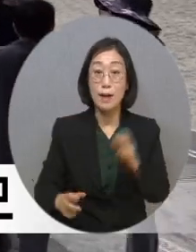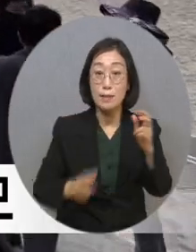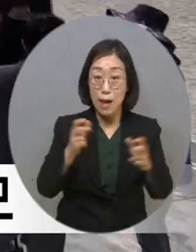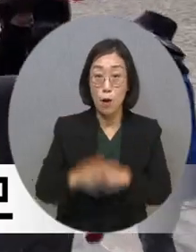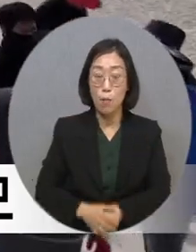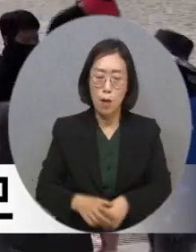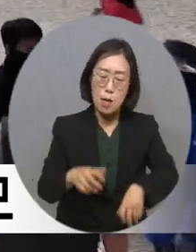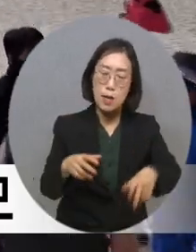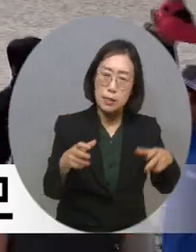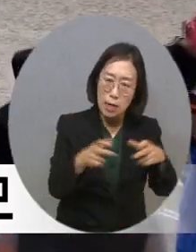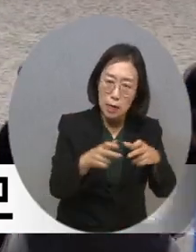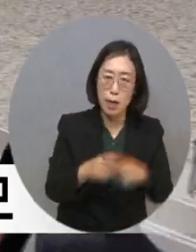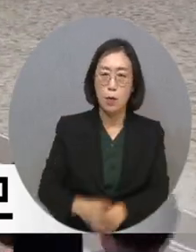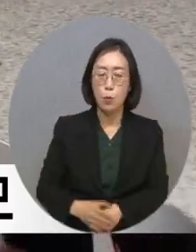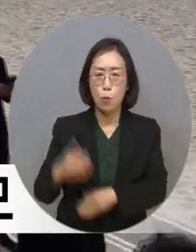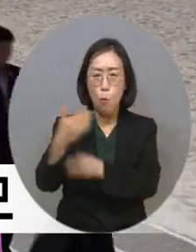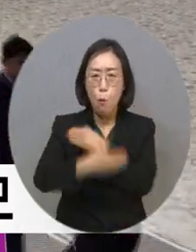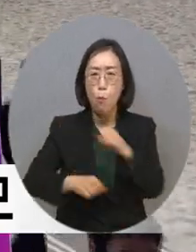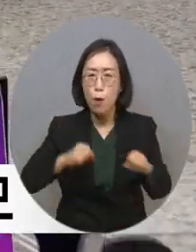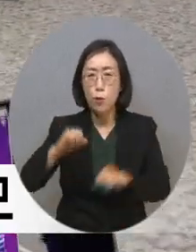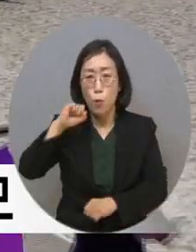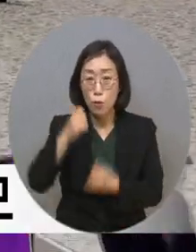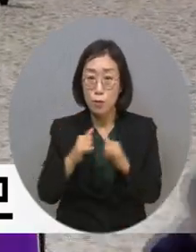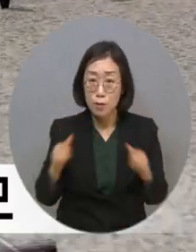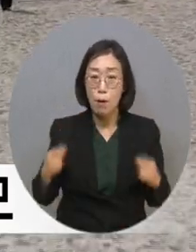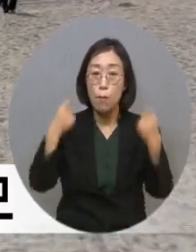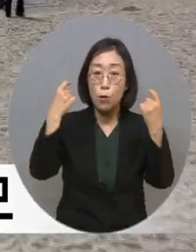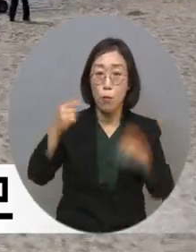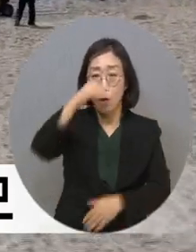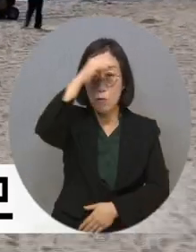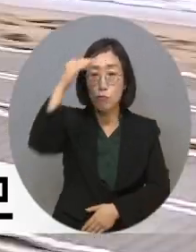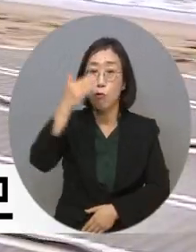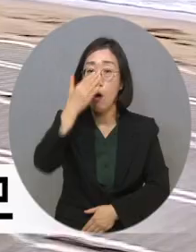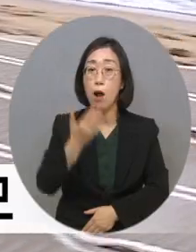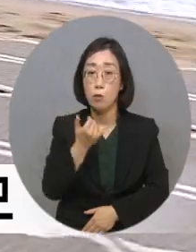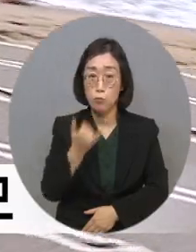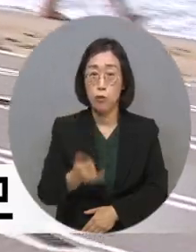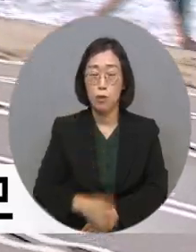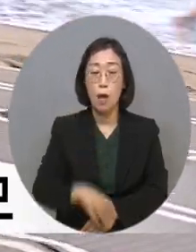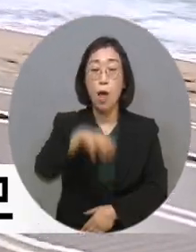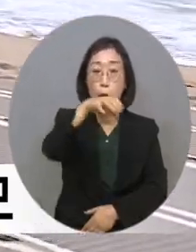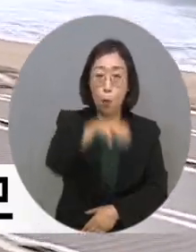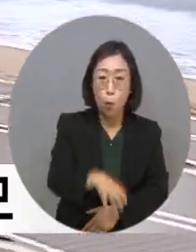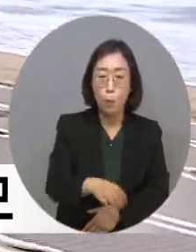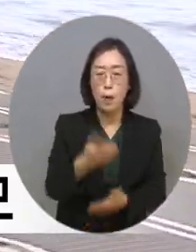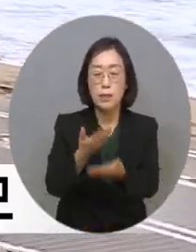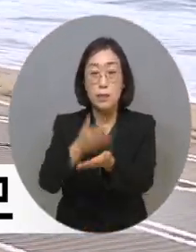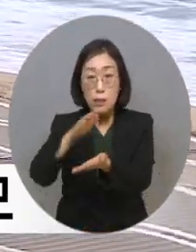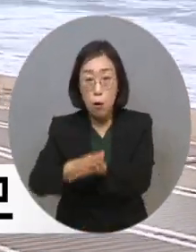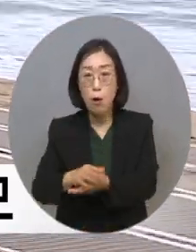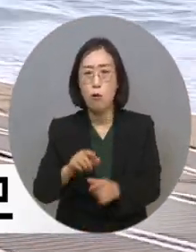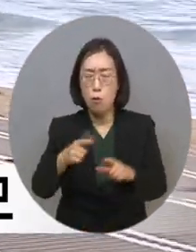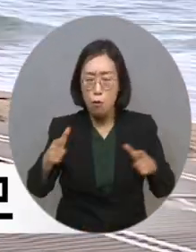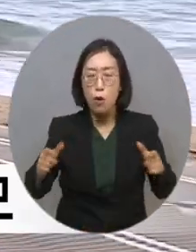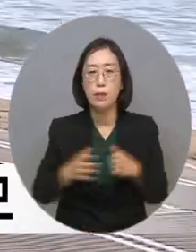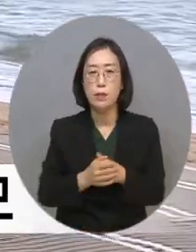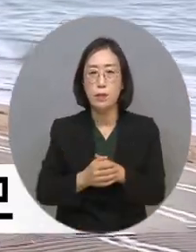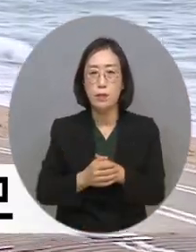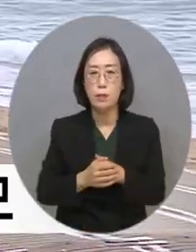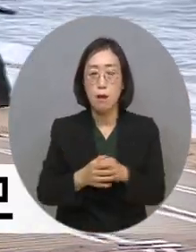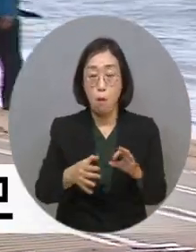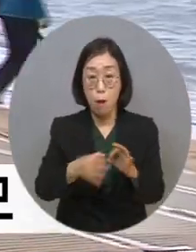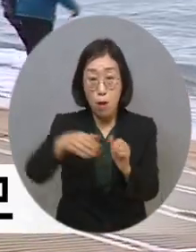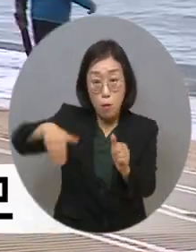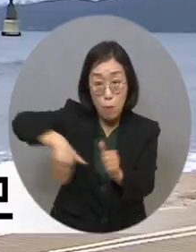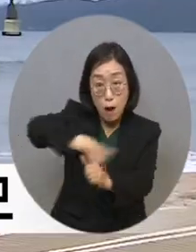장애인 등 취약 계층이 계속해서 관광 활동을 할 수 있도록 관광지와 시설 정보 등 특정 권역 내 관광 재반